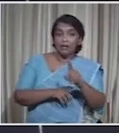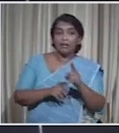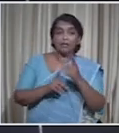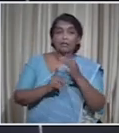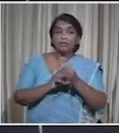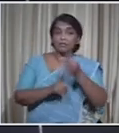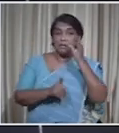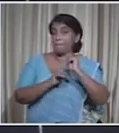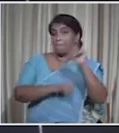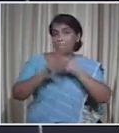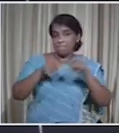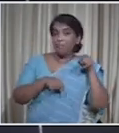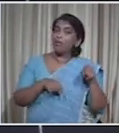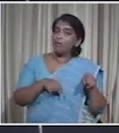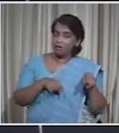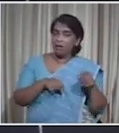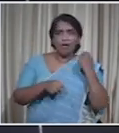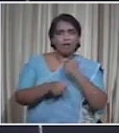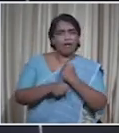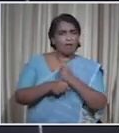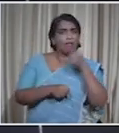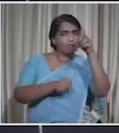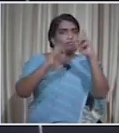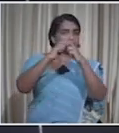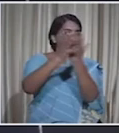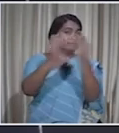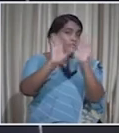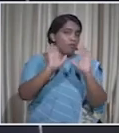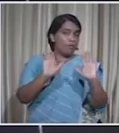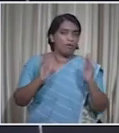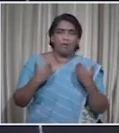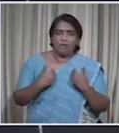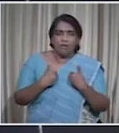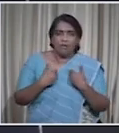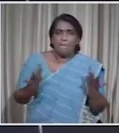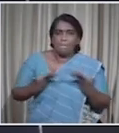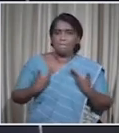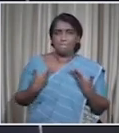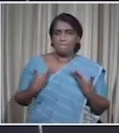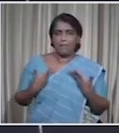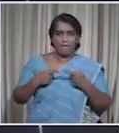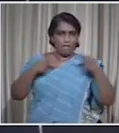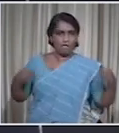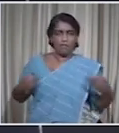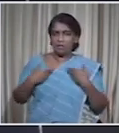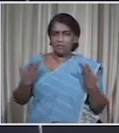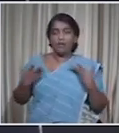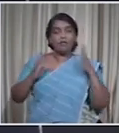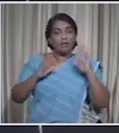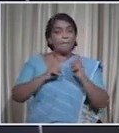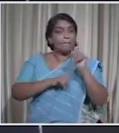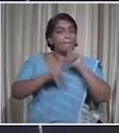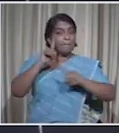විධායකයෙන් ඒ ප්‍රශ්නේ ආණ්ඩුව පැත්තෙන් විසඳන්න ඕනේ අපිට ඒක කරන්න බෑ ඒත් අපි පාර්ලිමේන්තුව